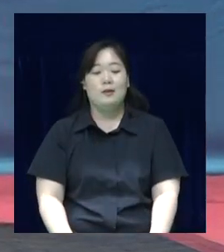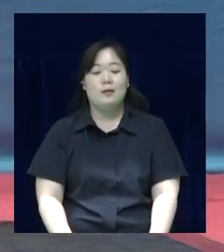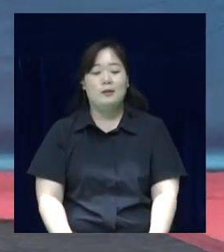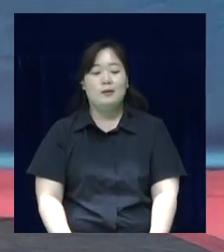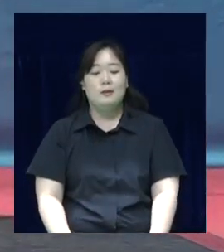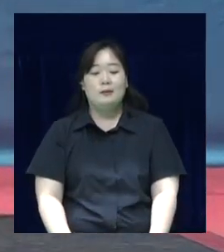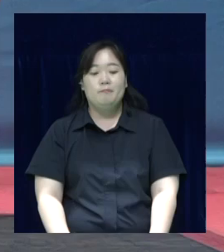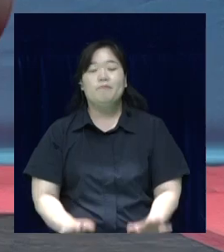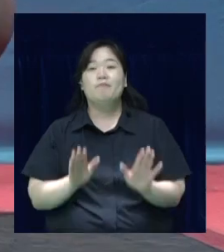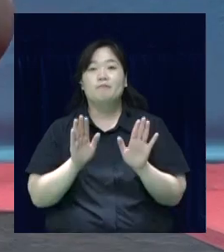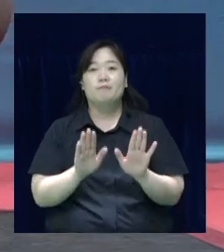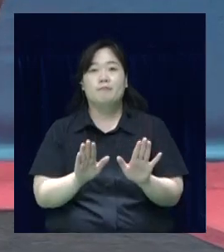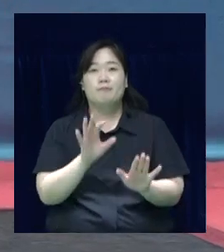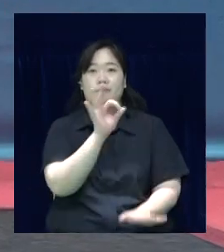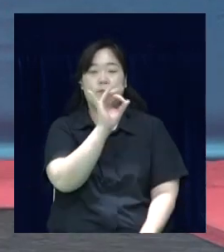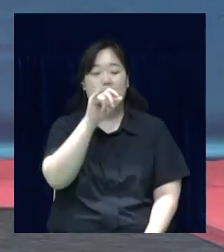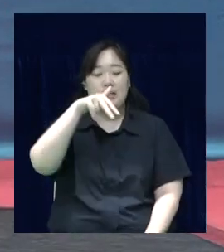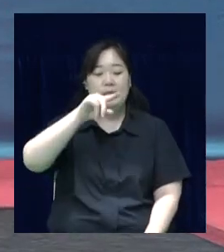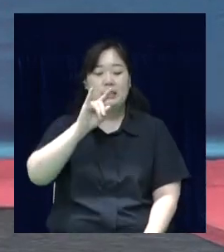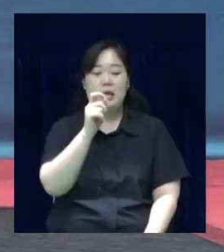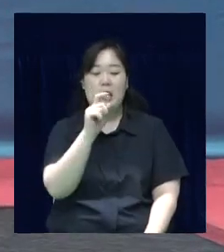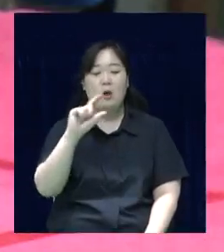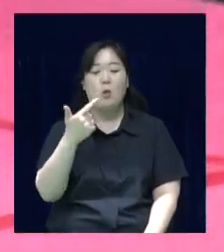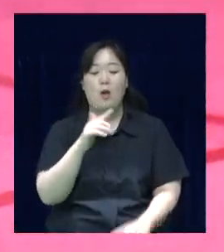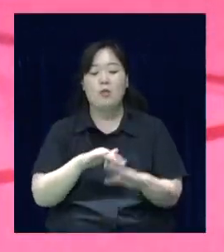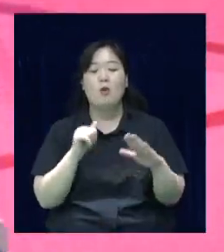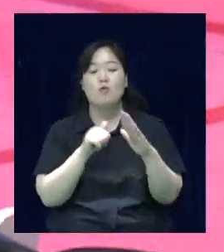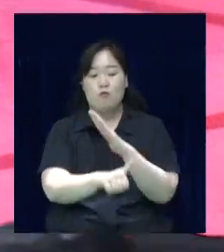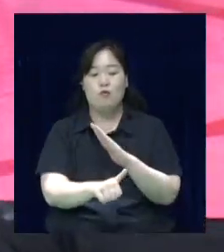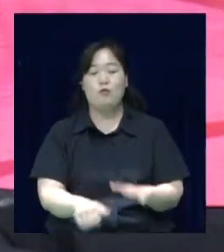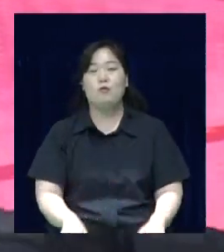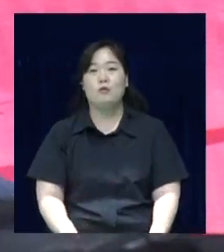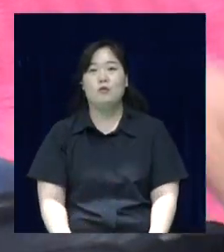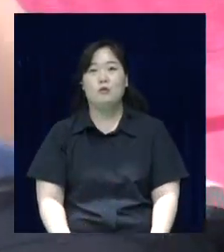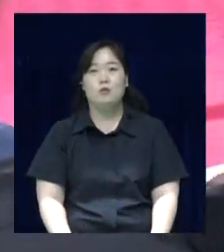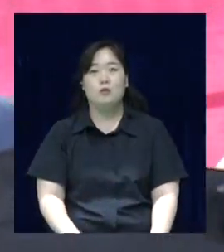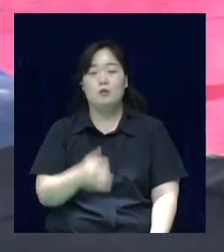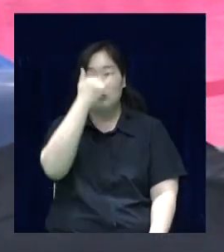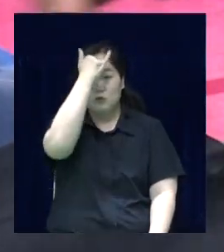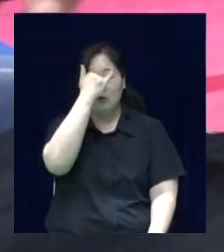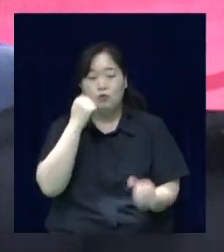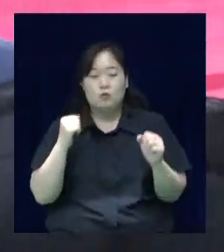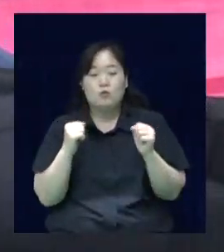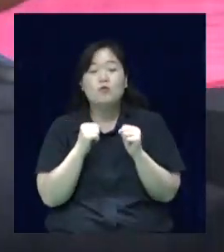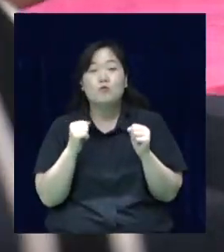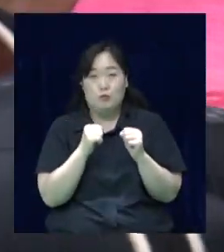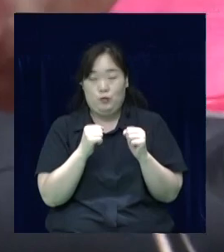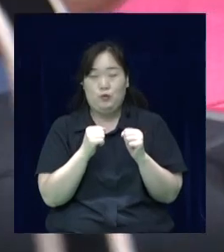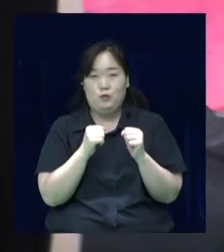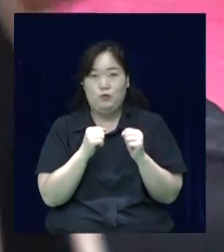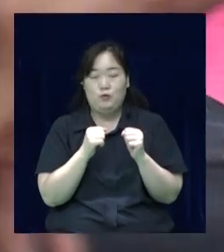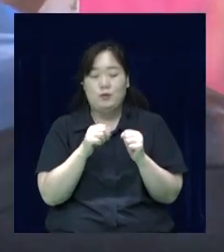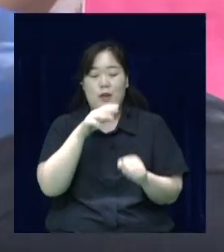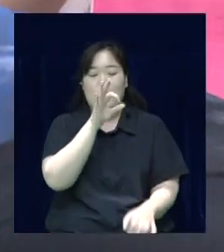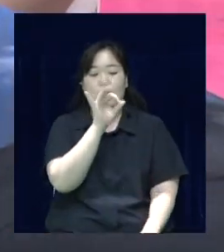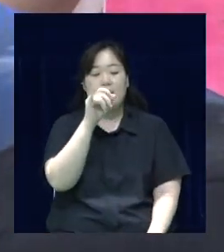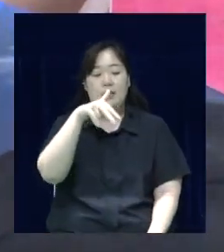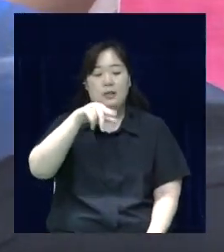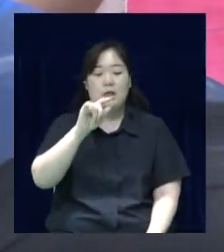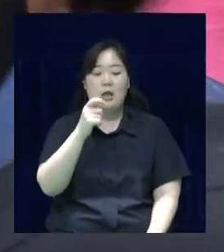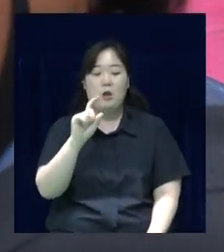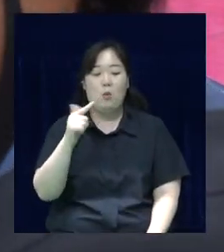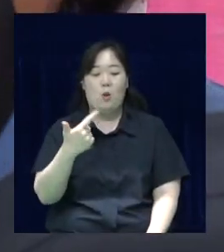자, 지금은 이재관 선수가 들어온 상황입니다. 중국 소속의 이재관 선수가 들어왔고요. 이재관